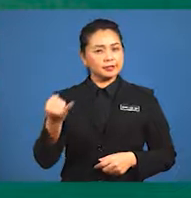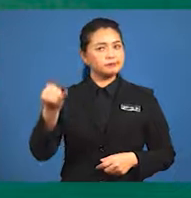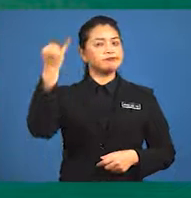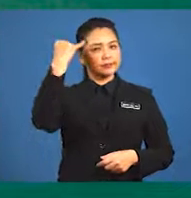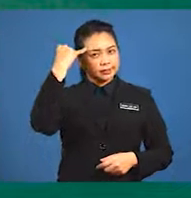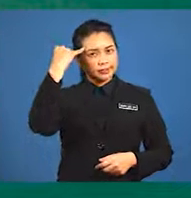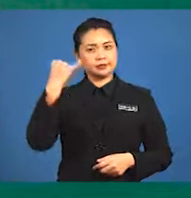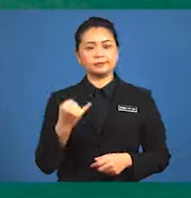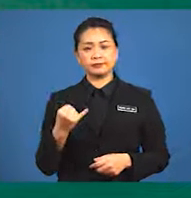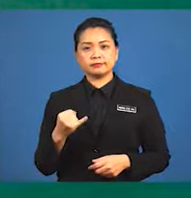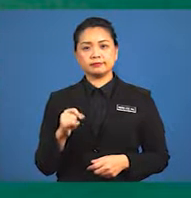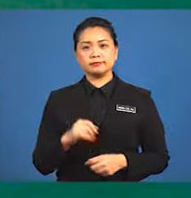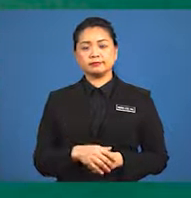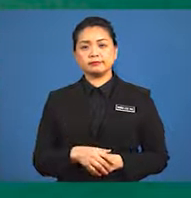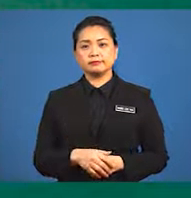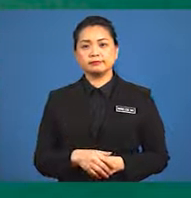indeks ini.